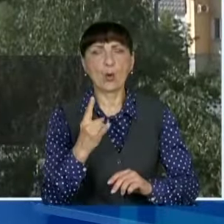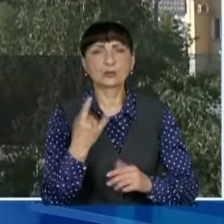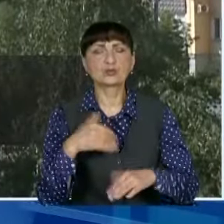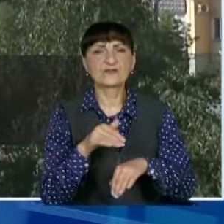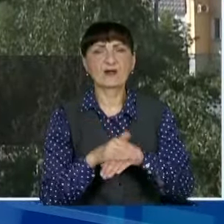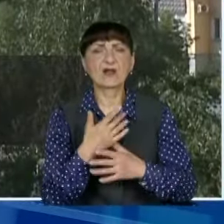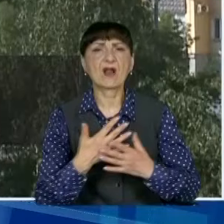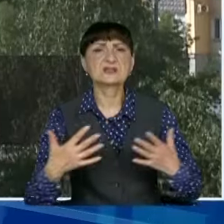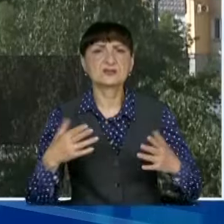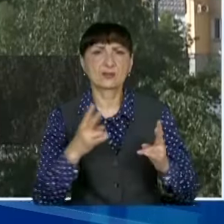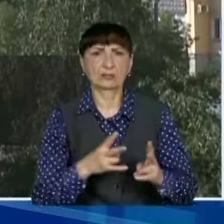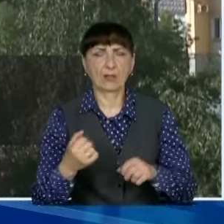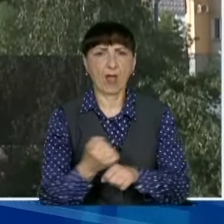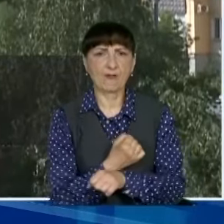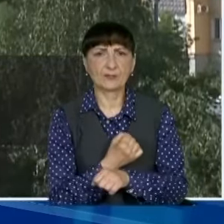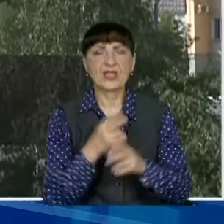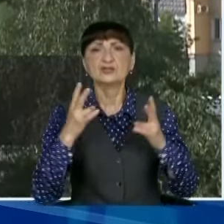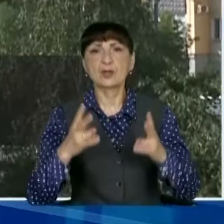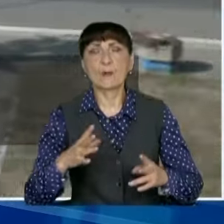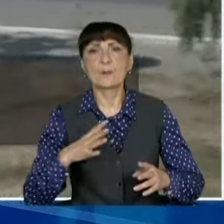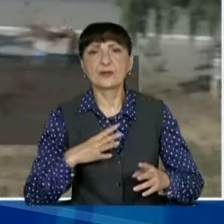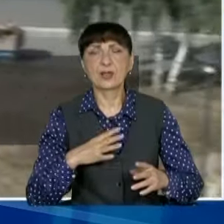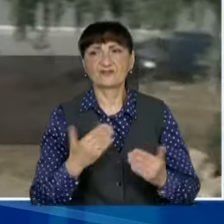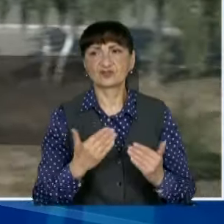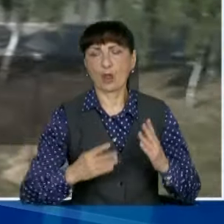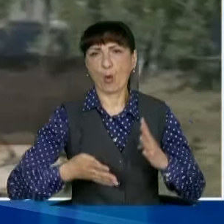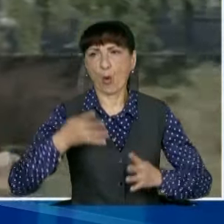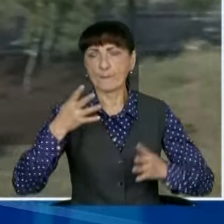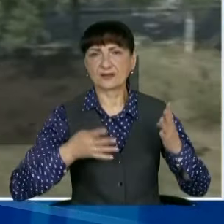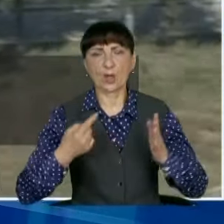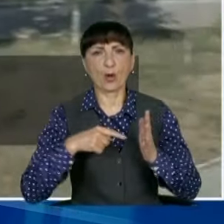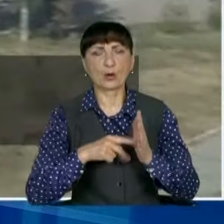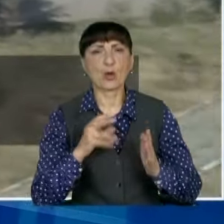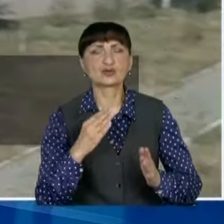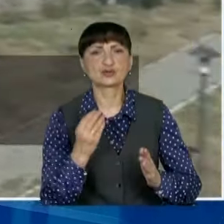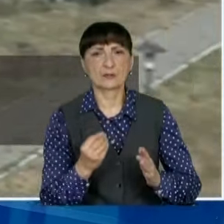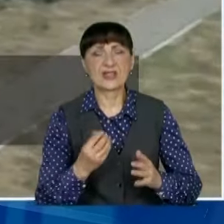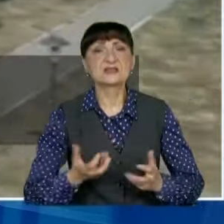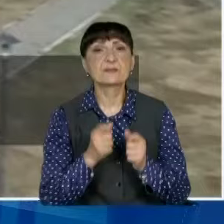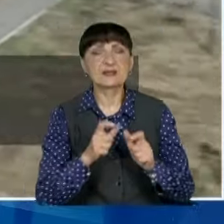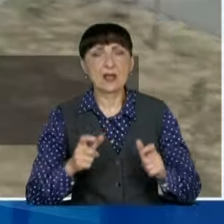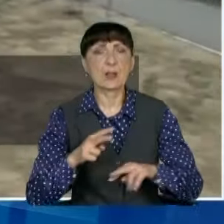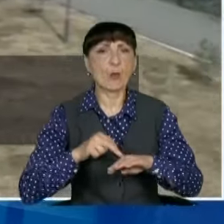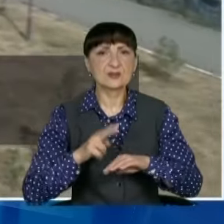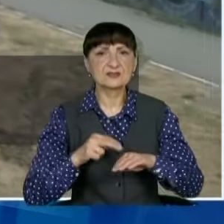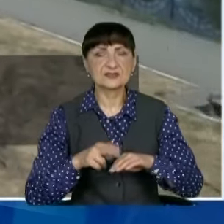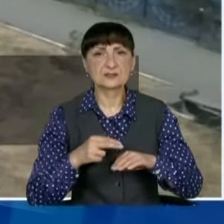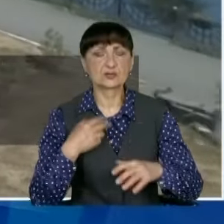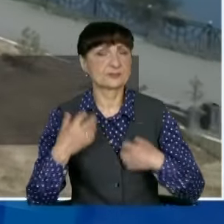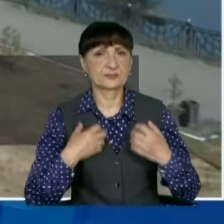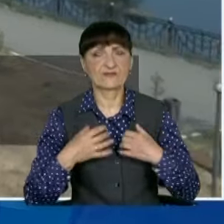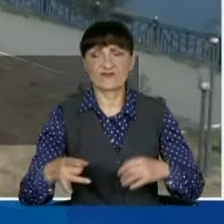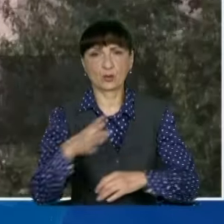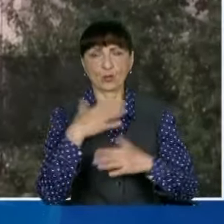диагностированы различные травмы. Несчастный случай произошел в жилом комплексе города Коши. Спасатели и полицейские бьют тревогу. В регионе